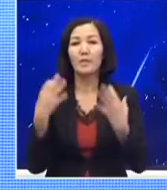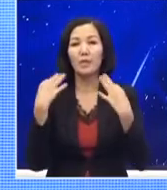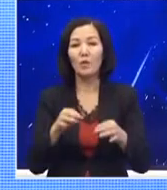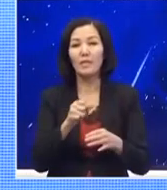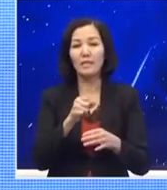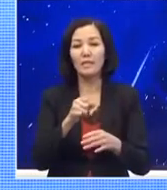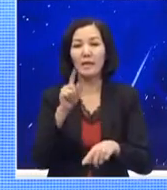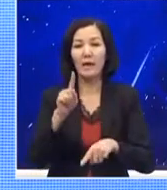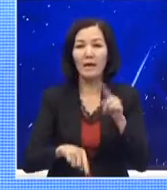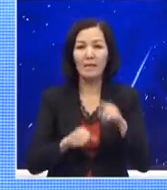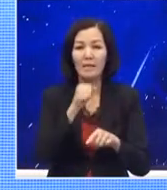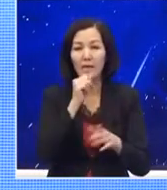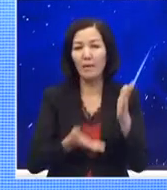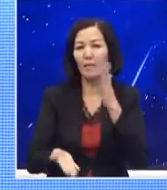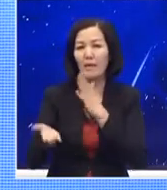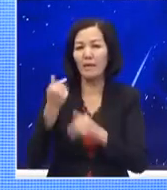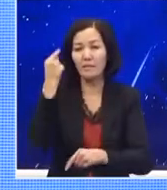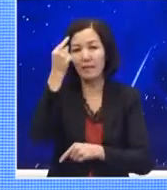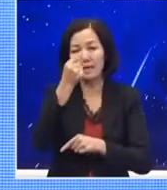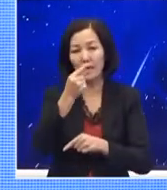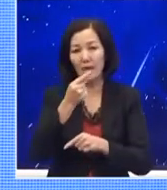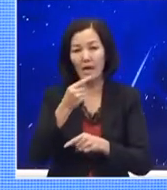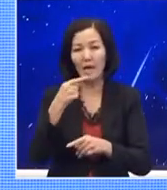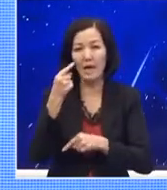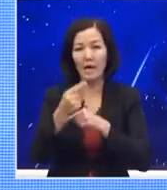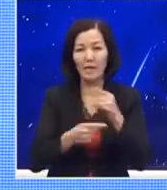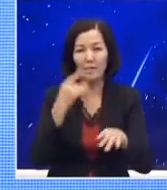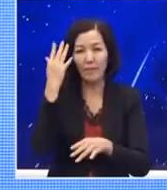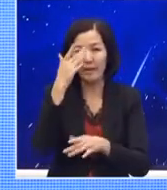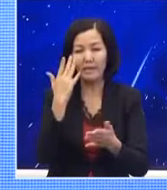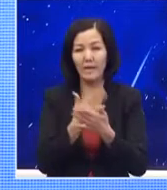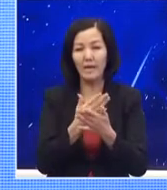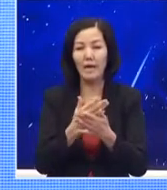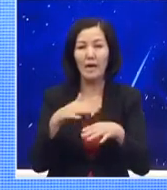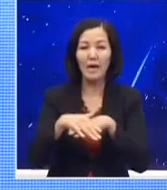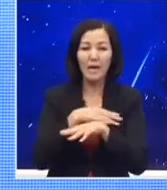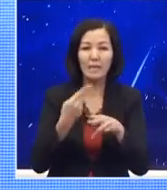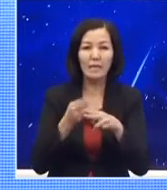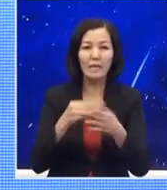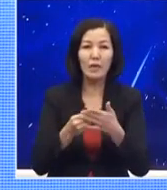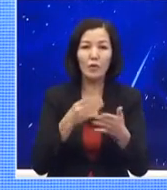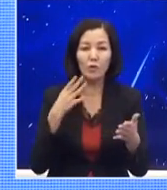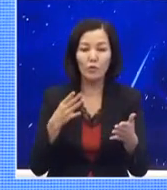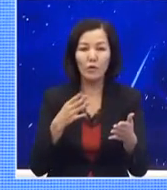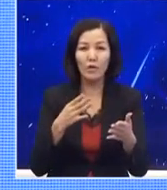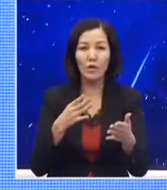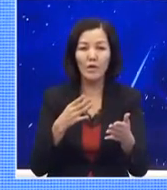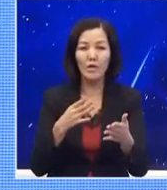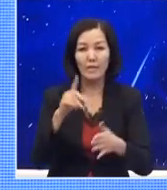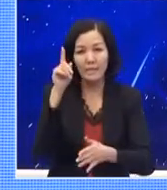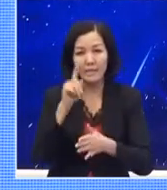бабалардың арманы мен аманаты, халықтың ең киелі құндылығы, елдің үкілі үміті